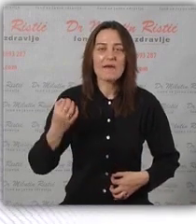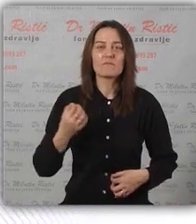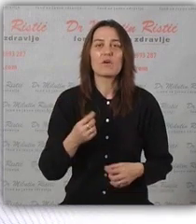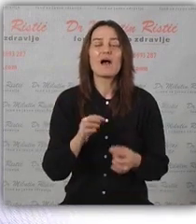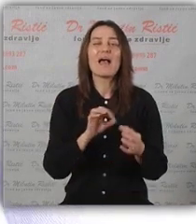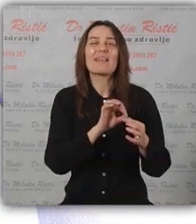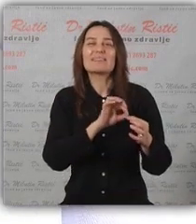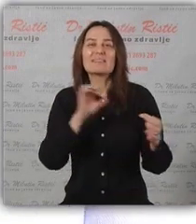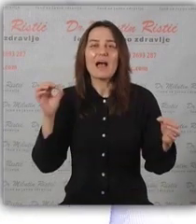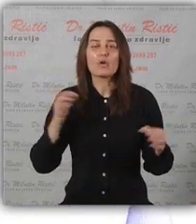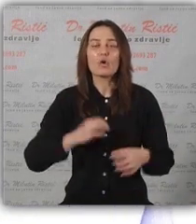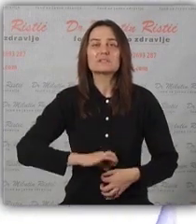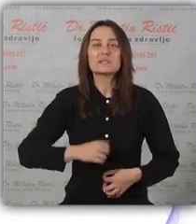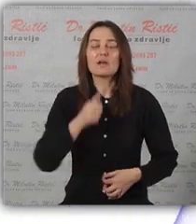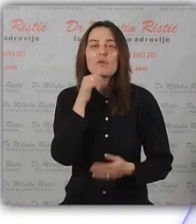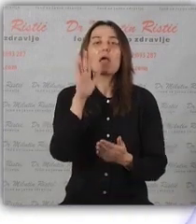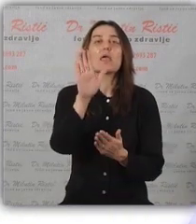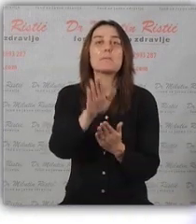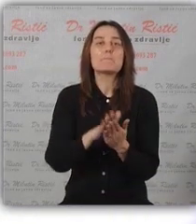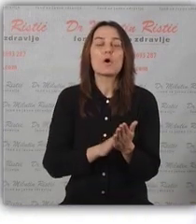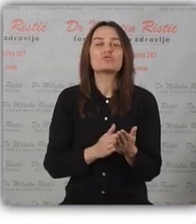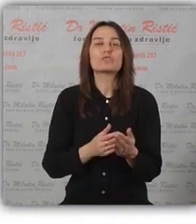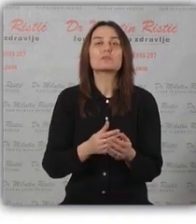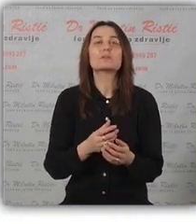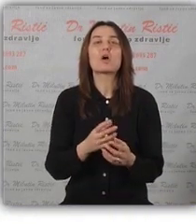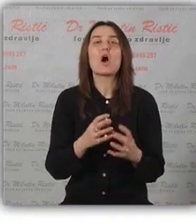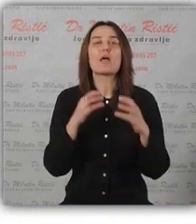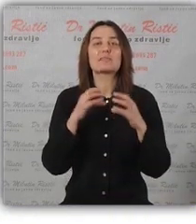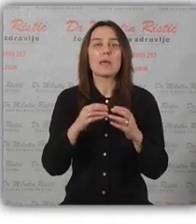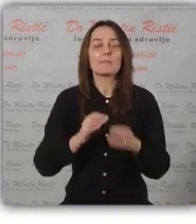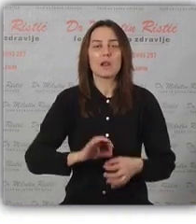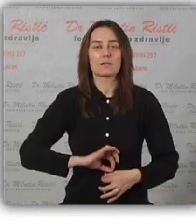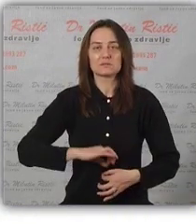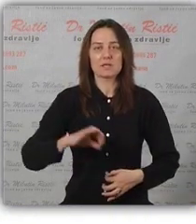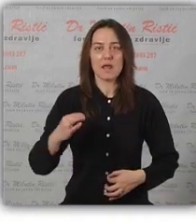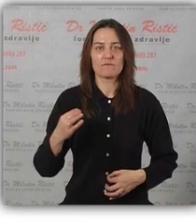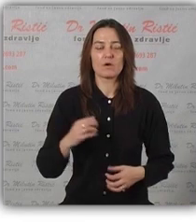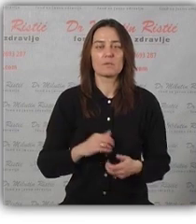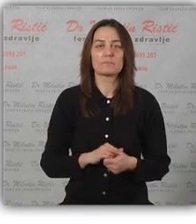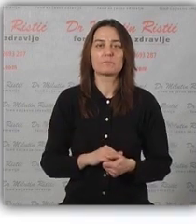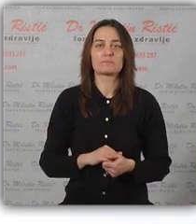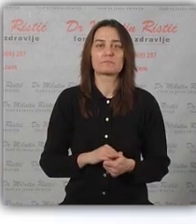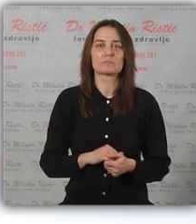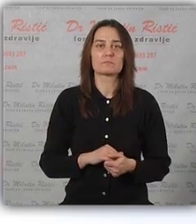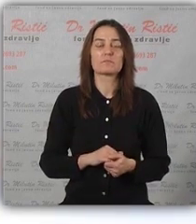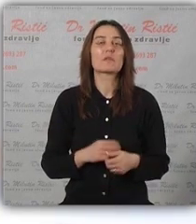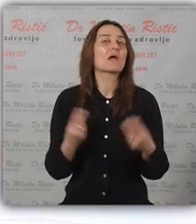12-palačno crevo, tanko crevo i početni deo debelog creva.